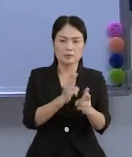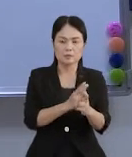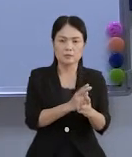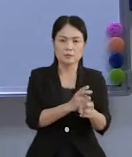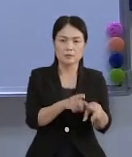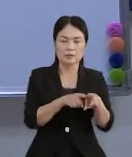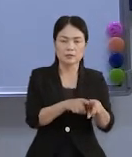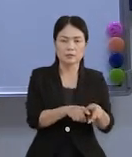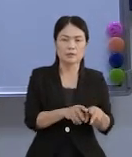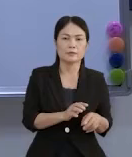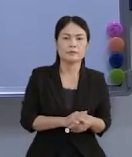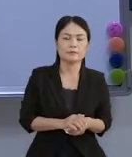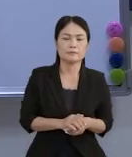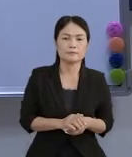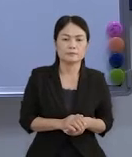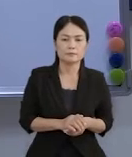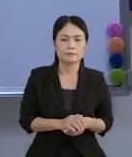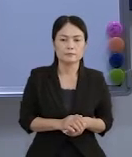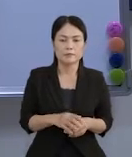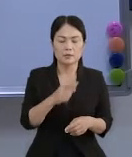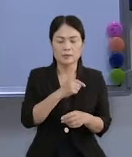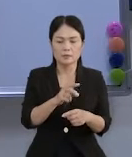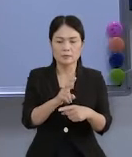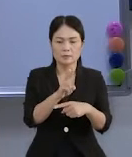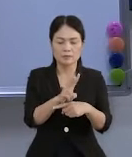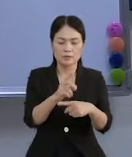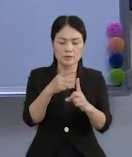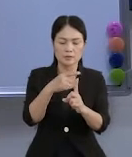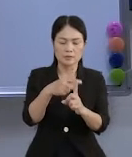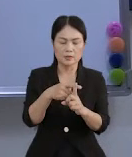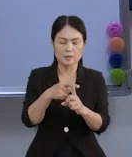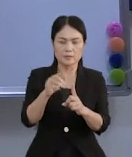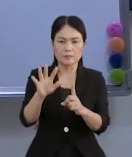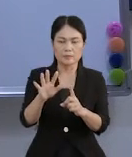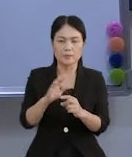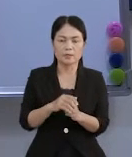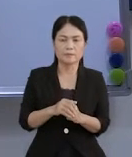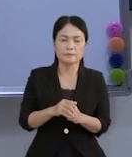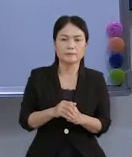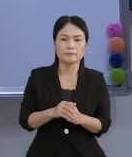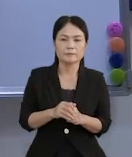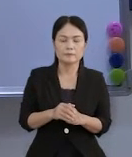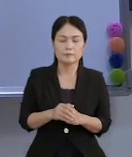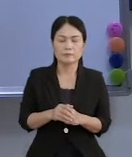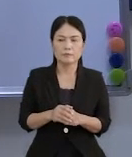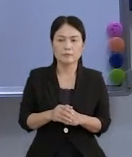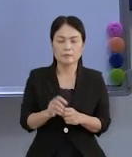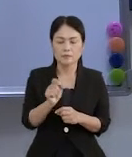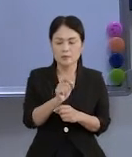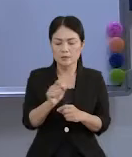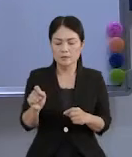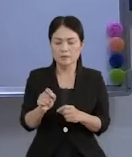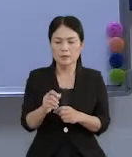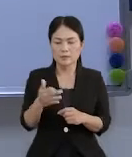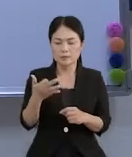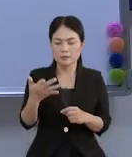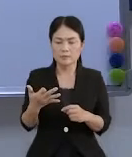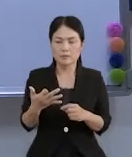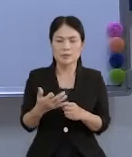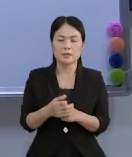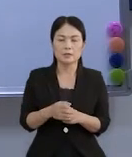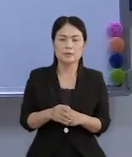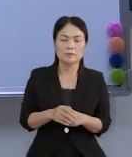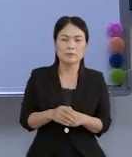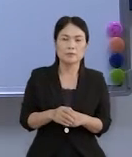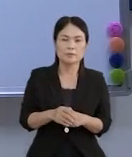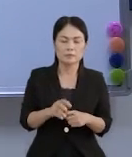xa tục nơi đó đài chân dương dương phí bộ ở pram phía bái ní từ nơi đó đài